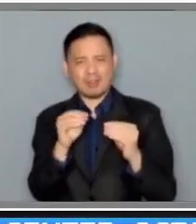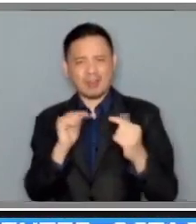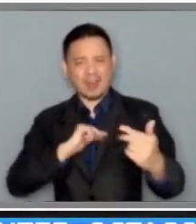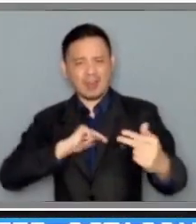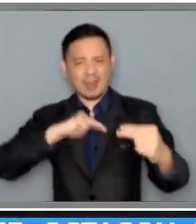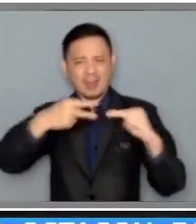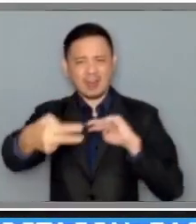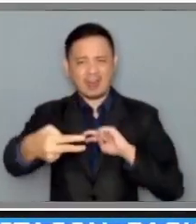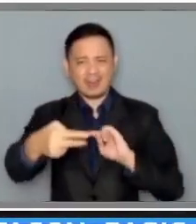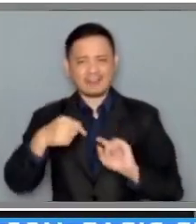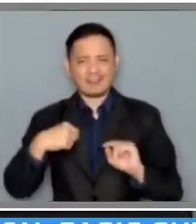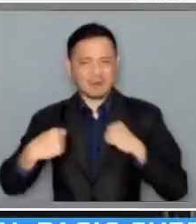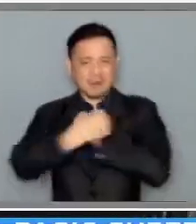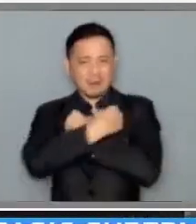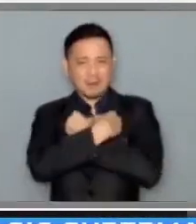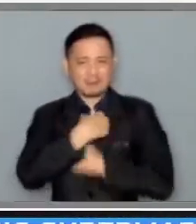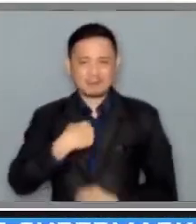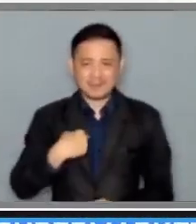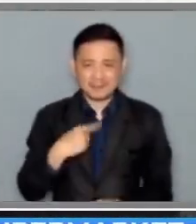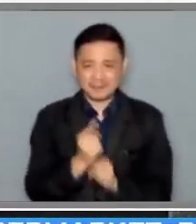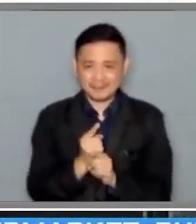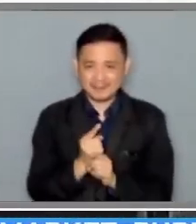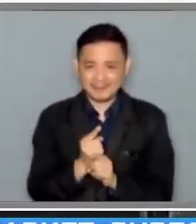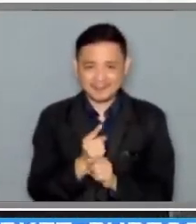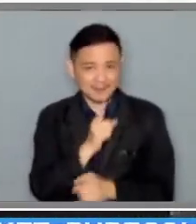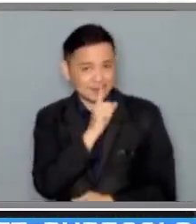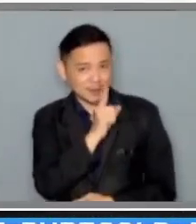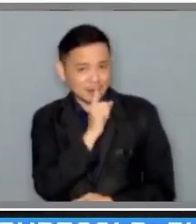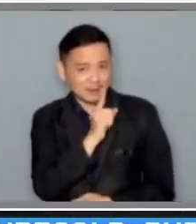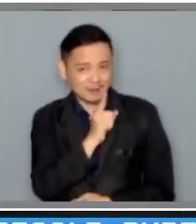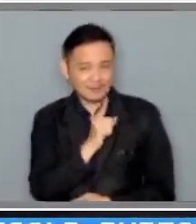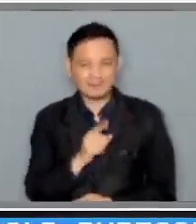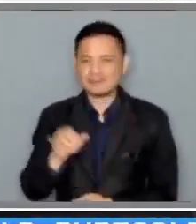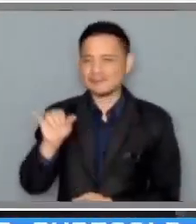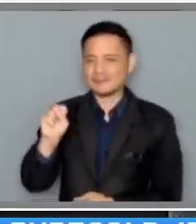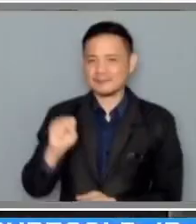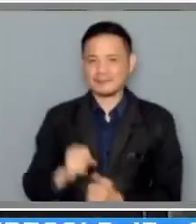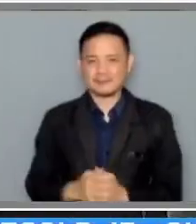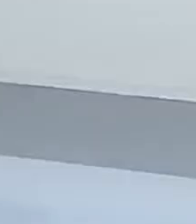Tama ba? Oh. Oh, see?